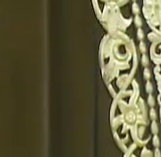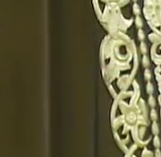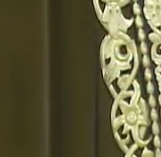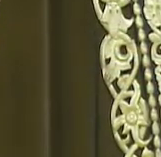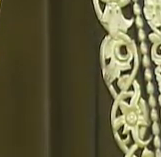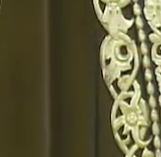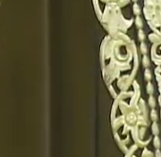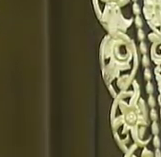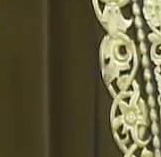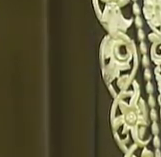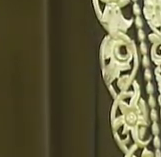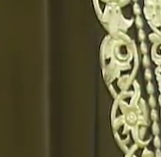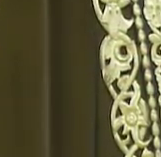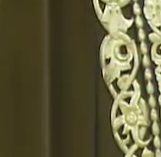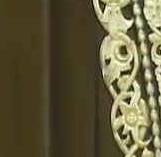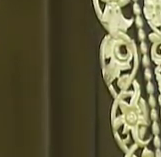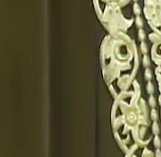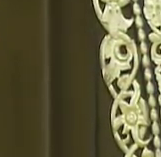Bismillahirrahmanirrahim.